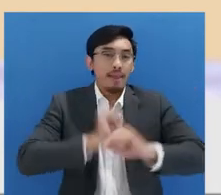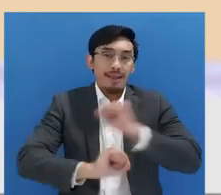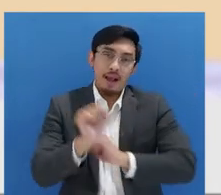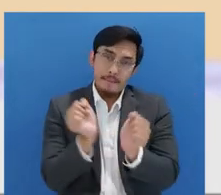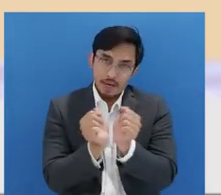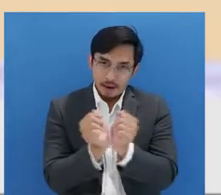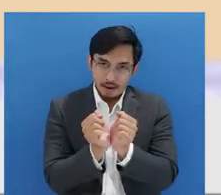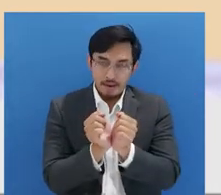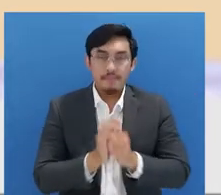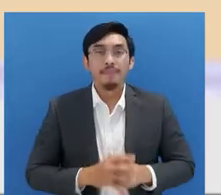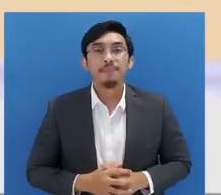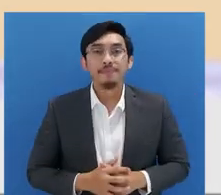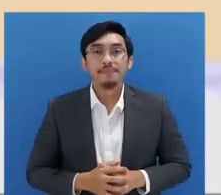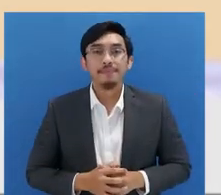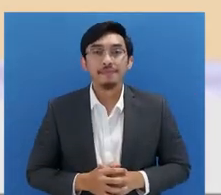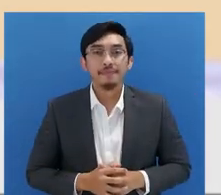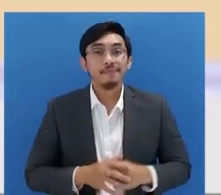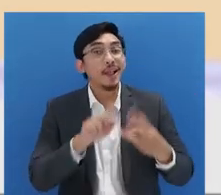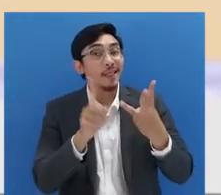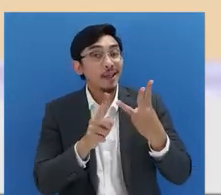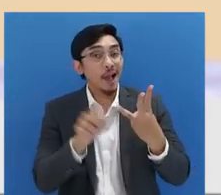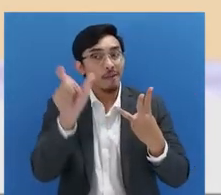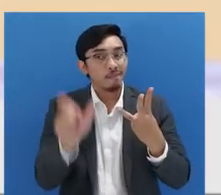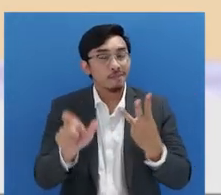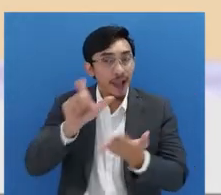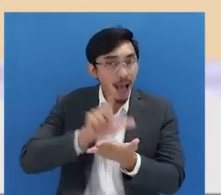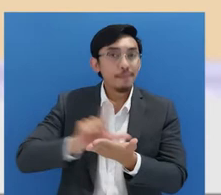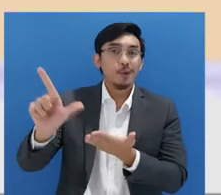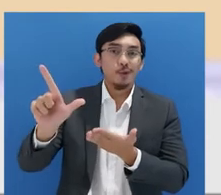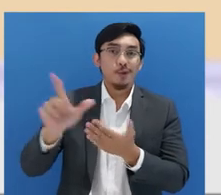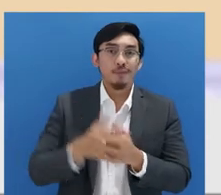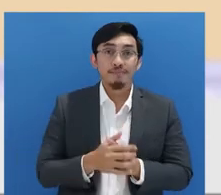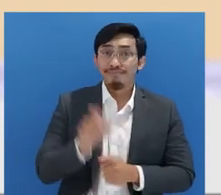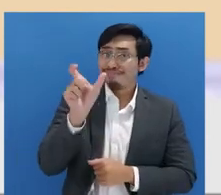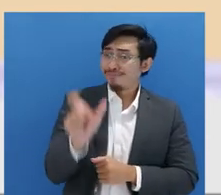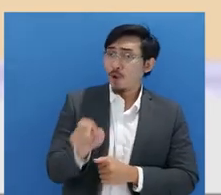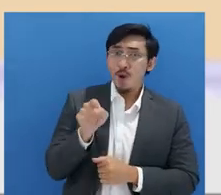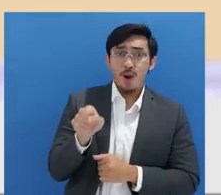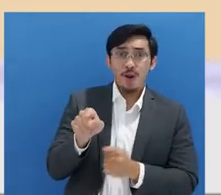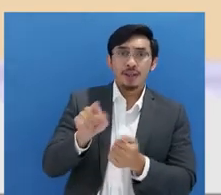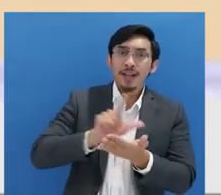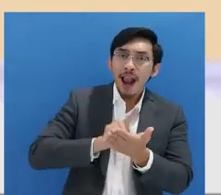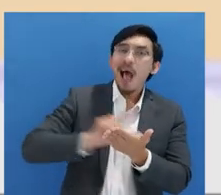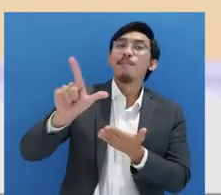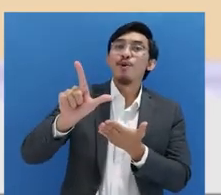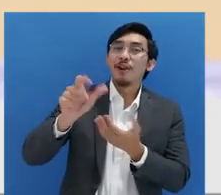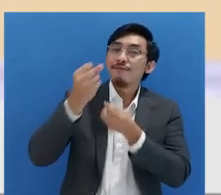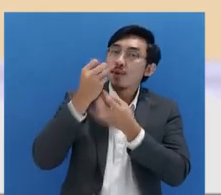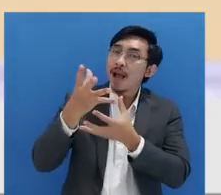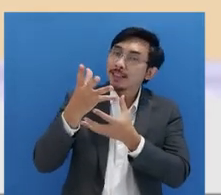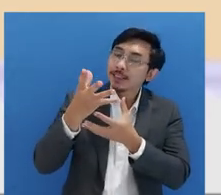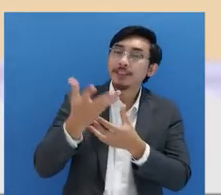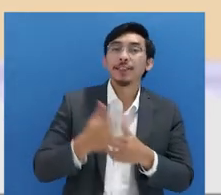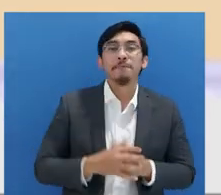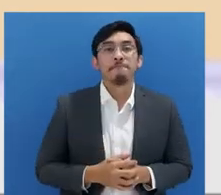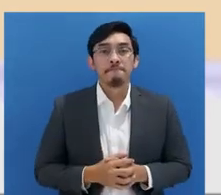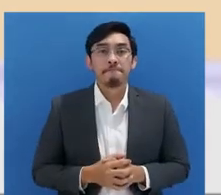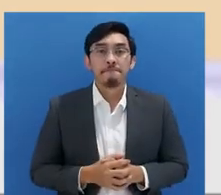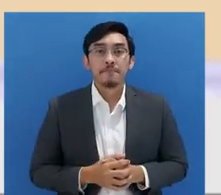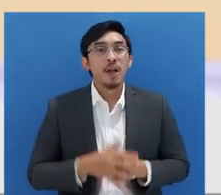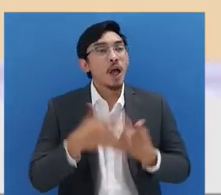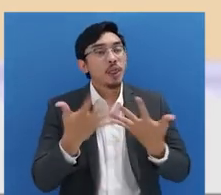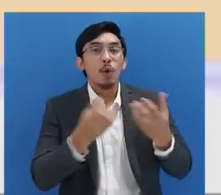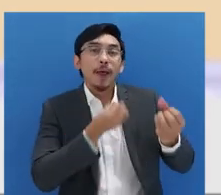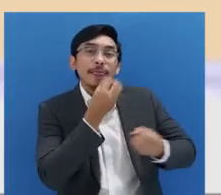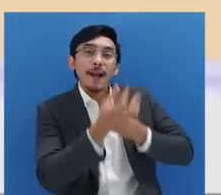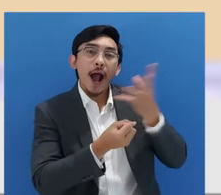suatu tindak pidana. Nomor 3, pelapor. Ialah orang yang memberikan laporan, informasi, atau keterangan kepada